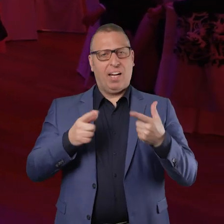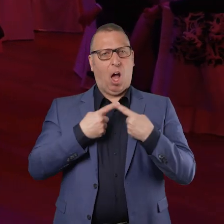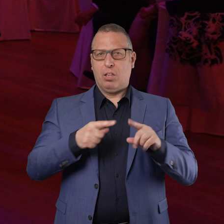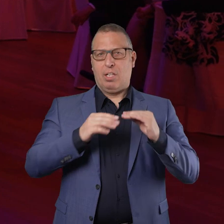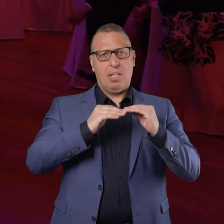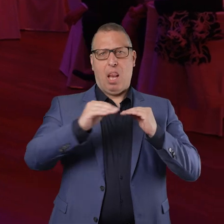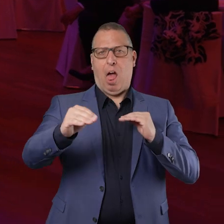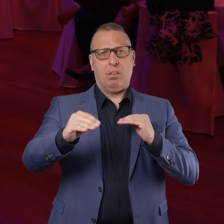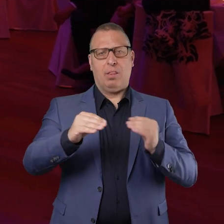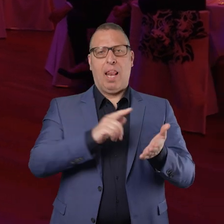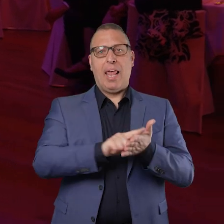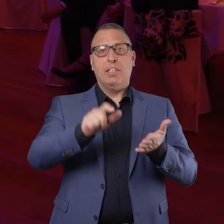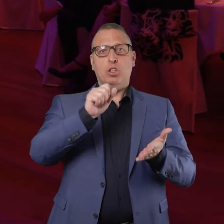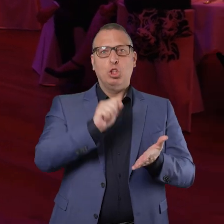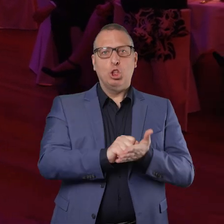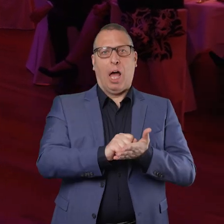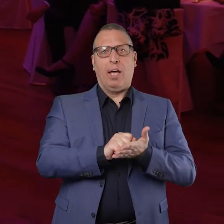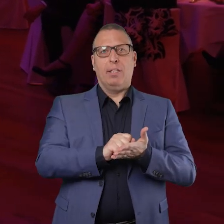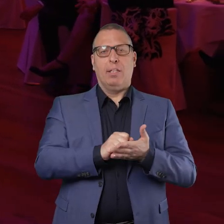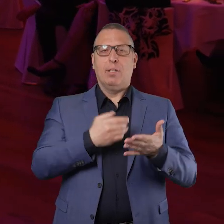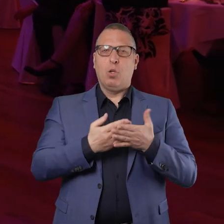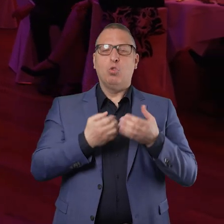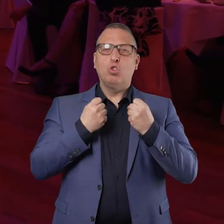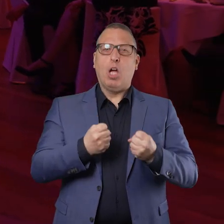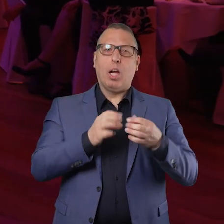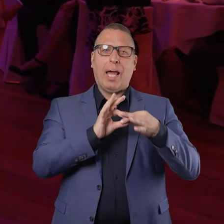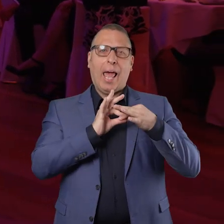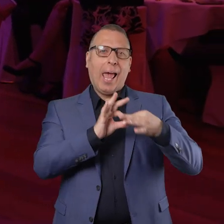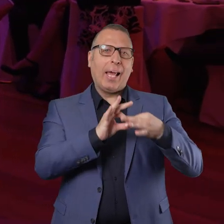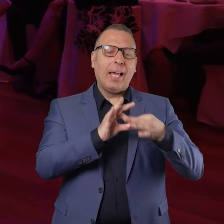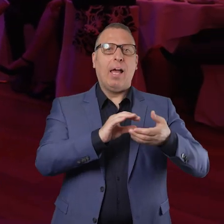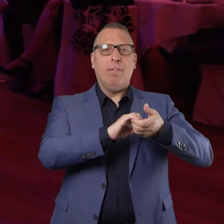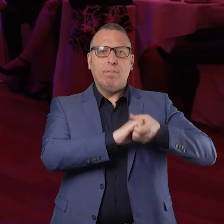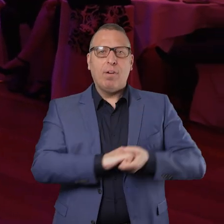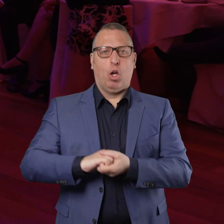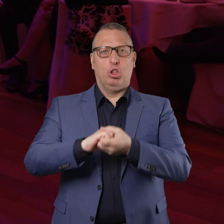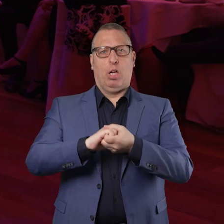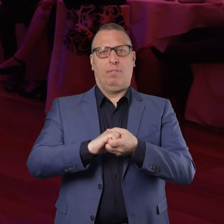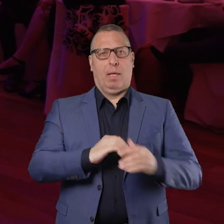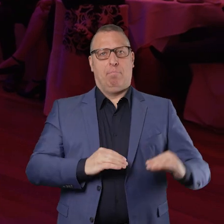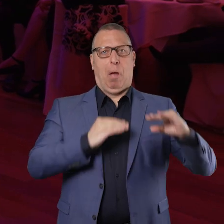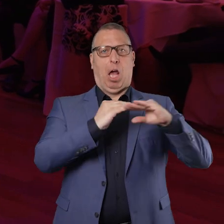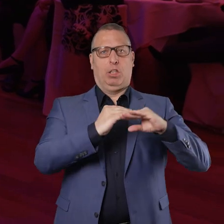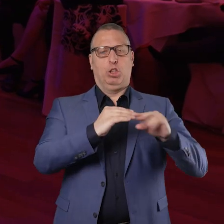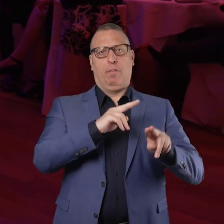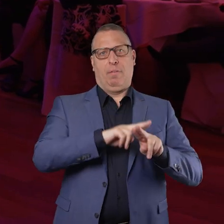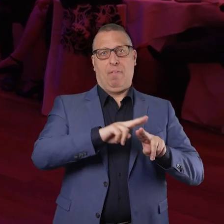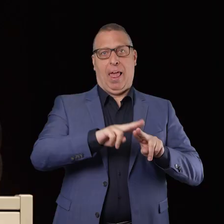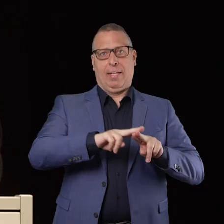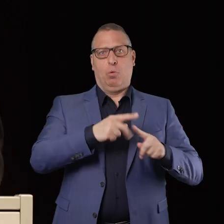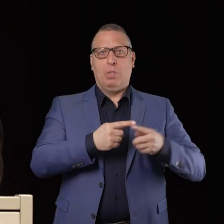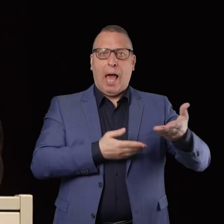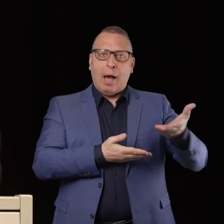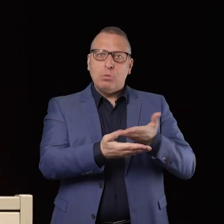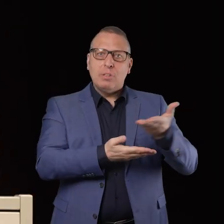keinem anderen Land pflegt Liechtenstein eine so enge und freundschaftliche Partnerschaft und